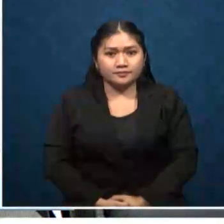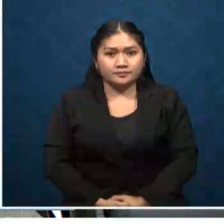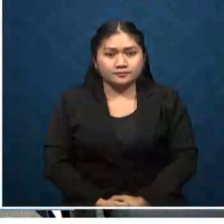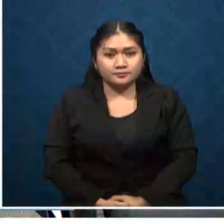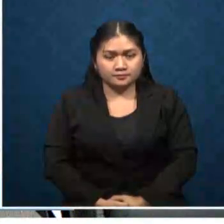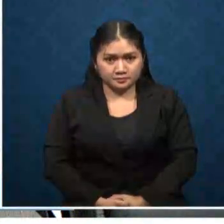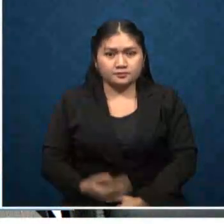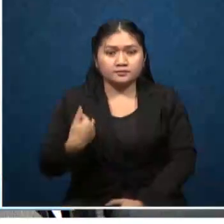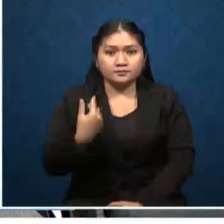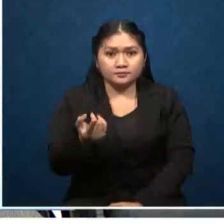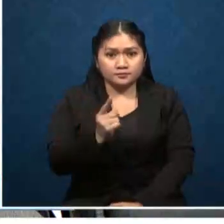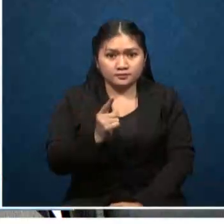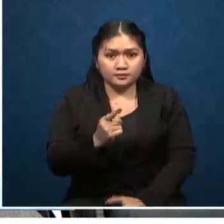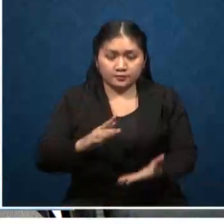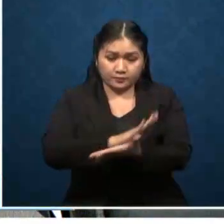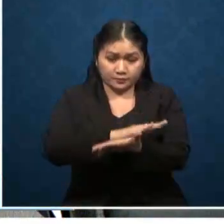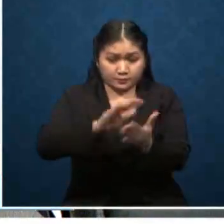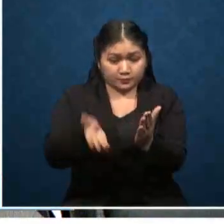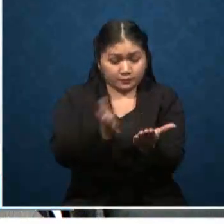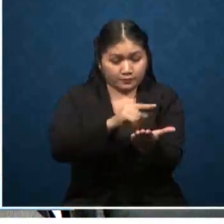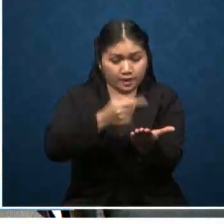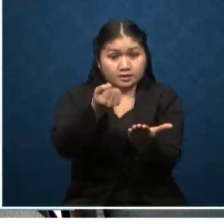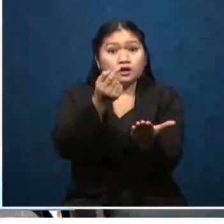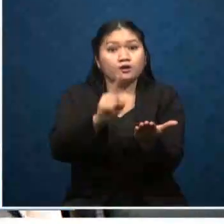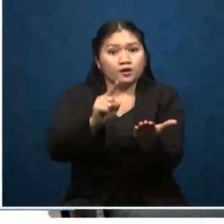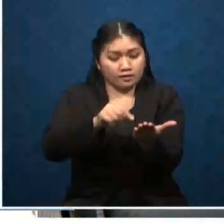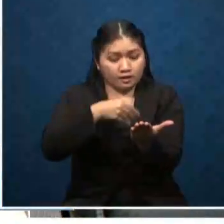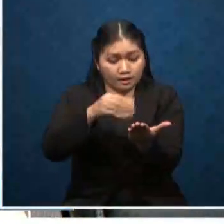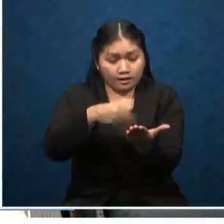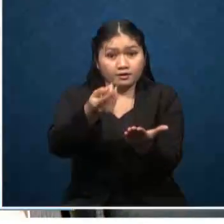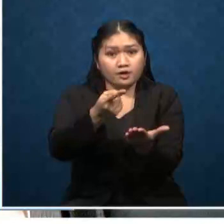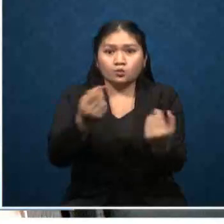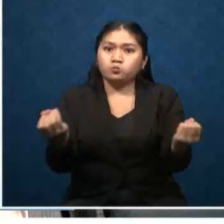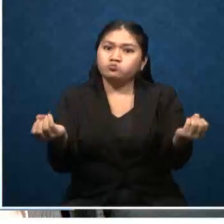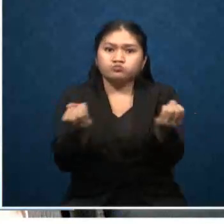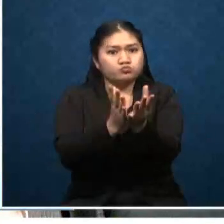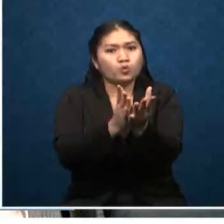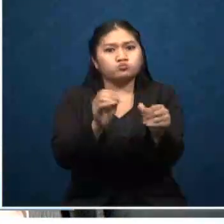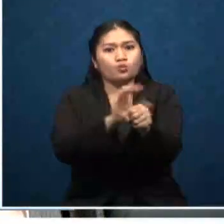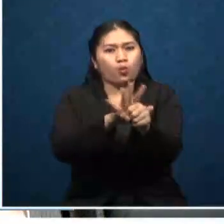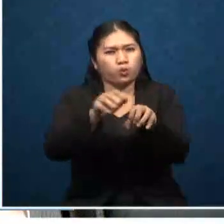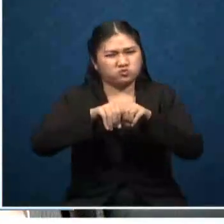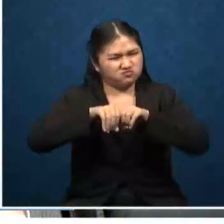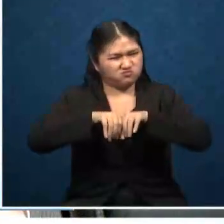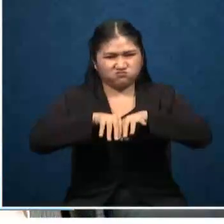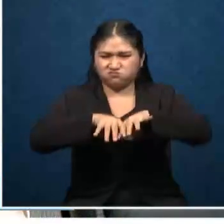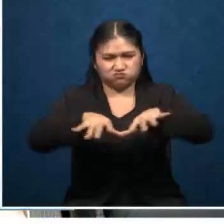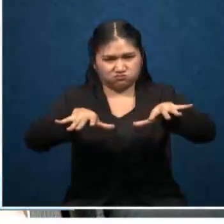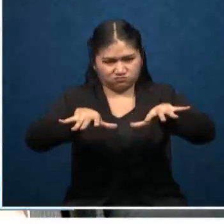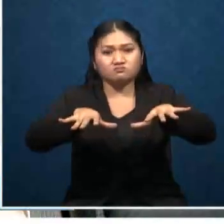ธรฐานครับ เอกสารหนา 11 แดงถึงผลกระทบจากการระบาดของโกระบาดใหญ่